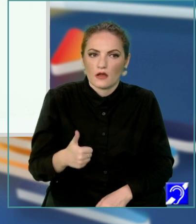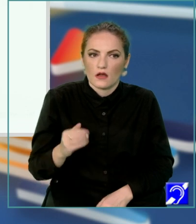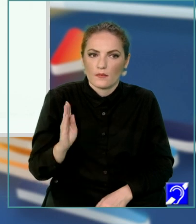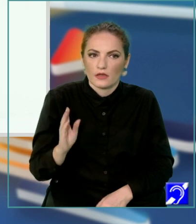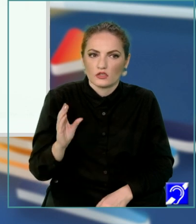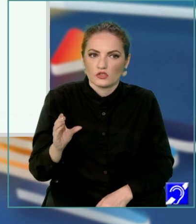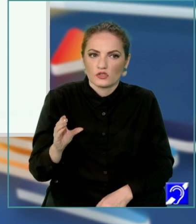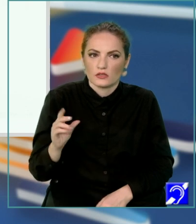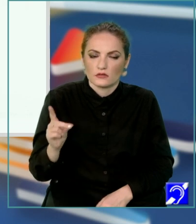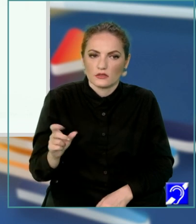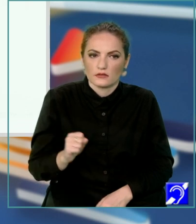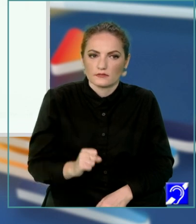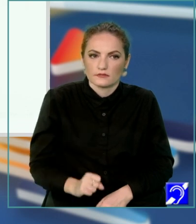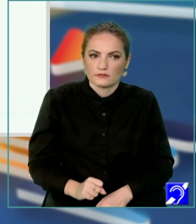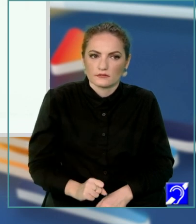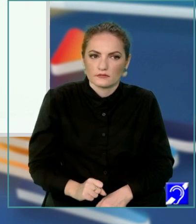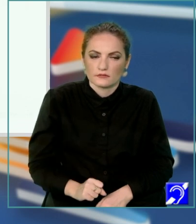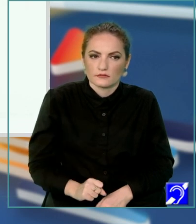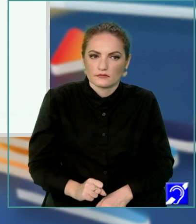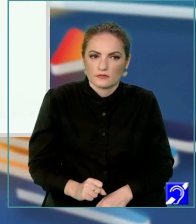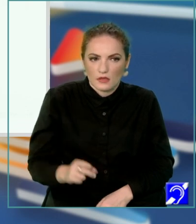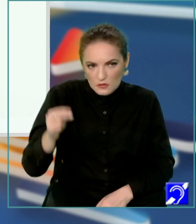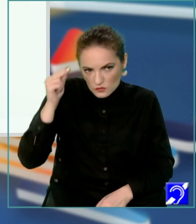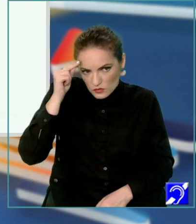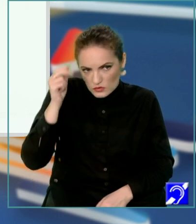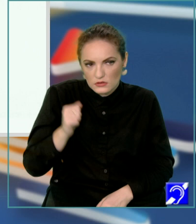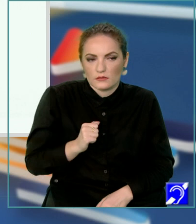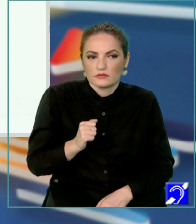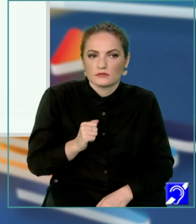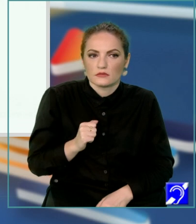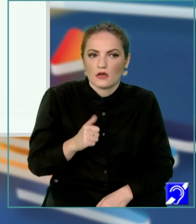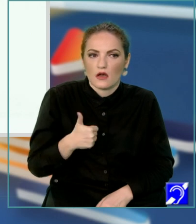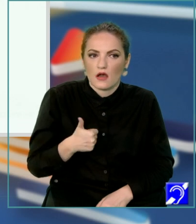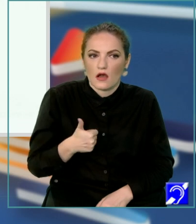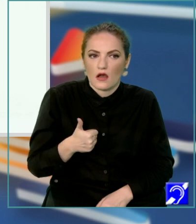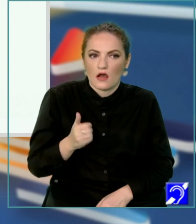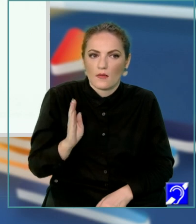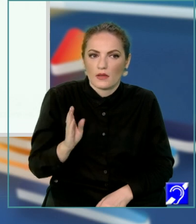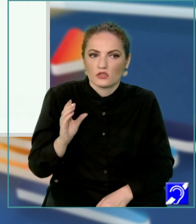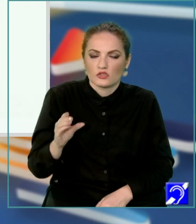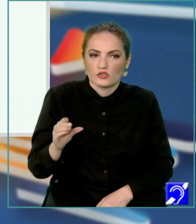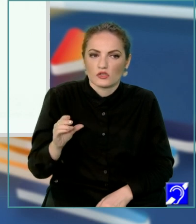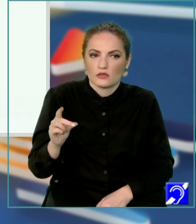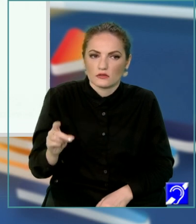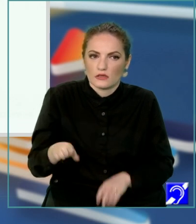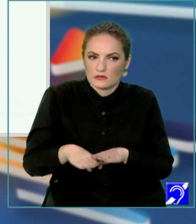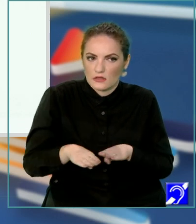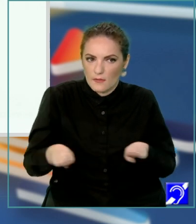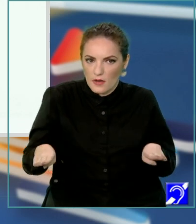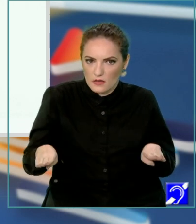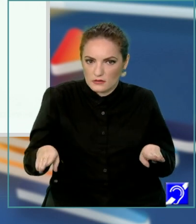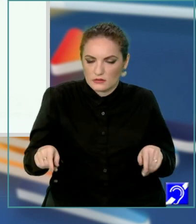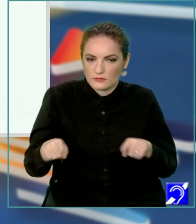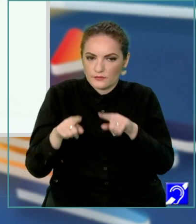d în primul rând recunoaștem că a b c d fiind bază a paralelipipedului este un dreptunghi